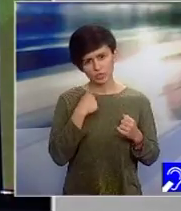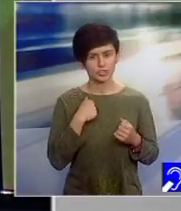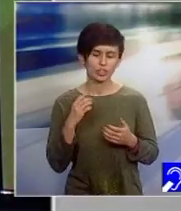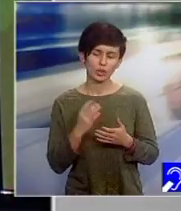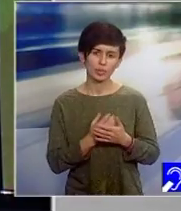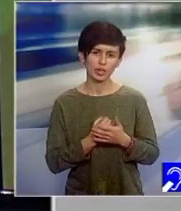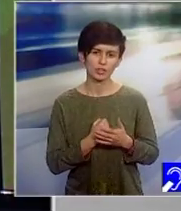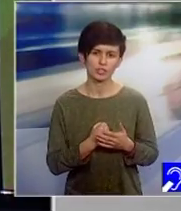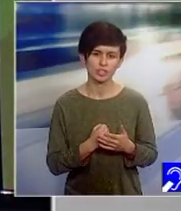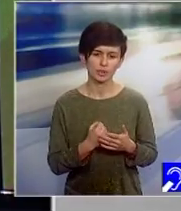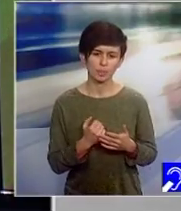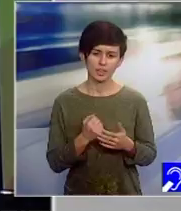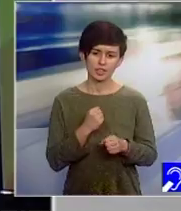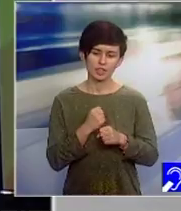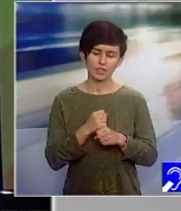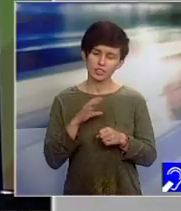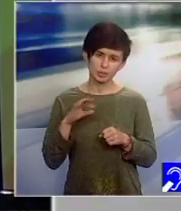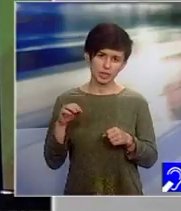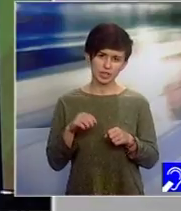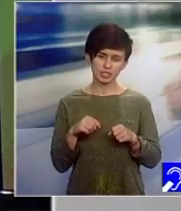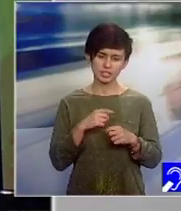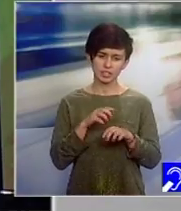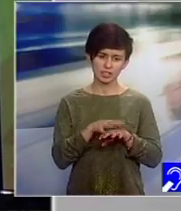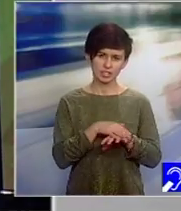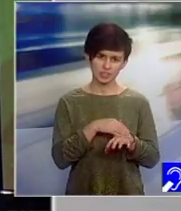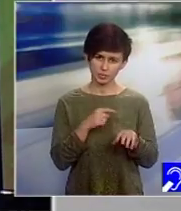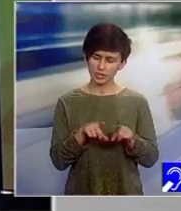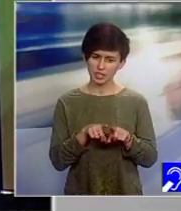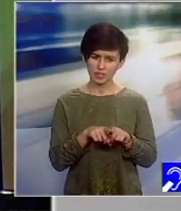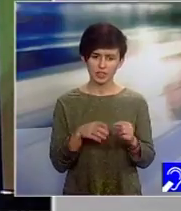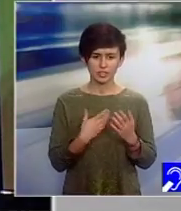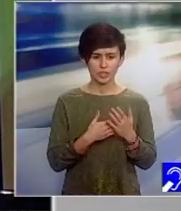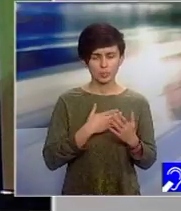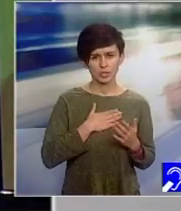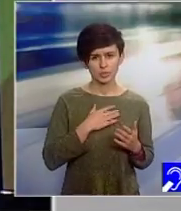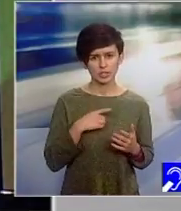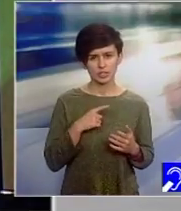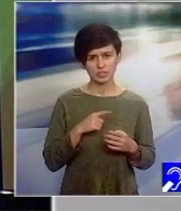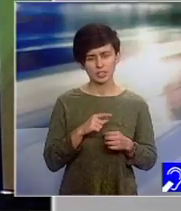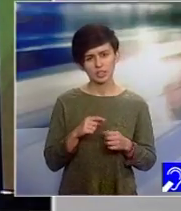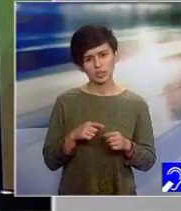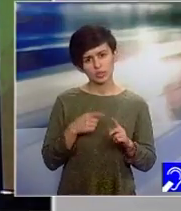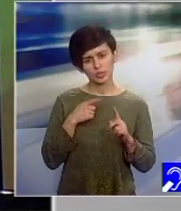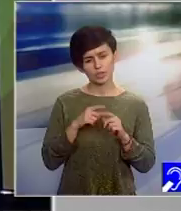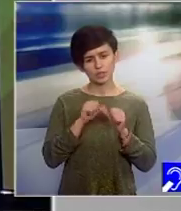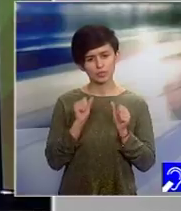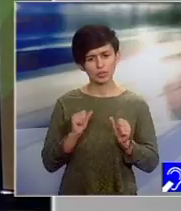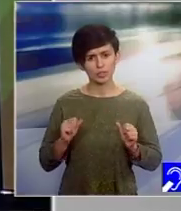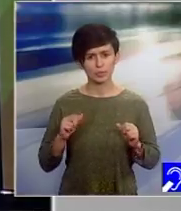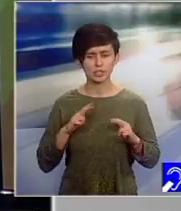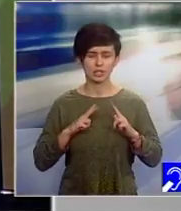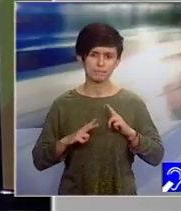asta, dar și pentru mine este o treabă de refresh, de reîmprospătare, de reîncărcare a bateriilor. E o plăcere. Să